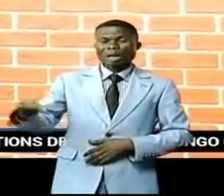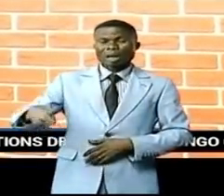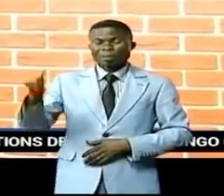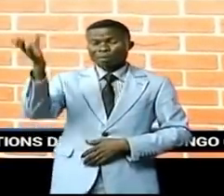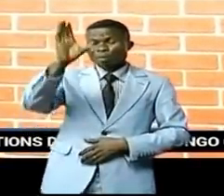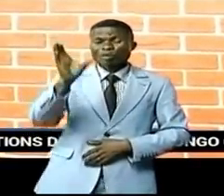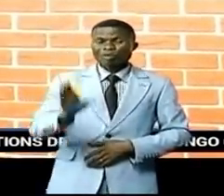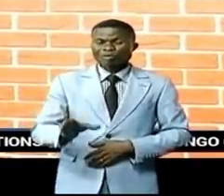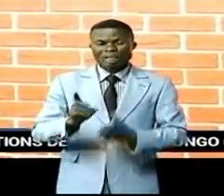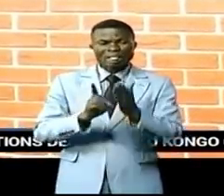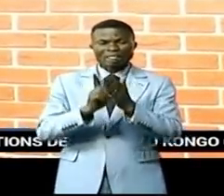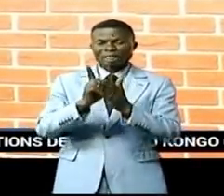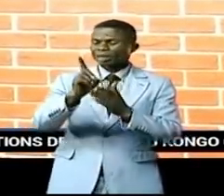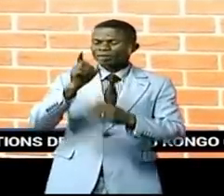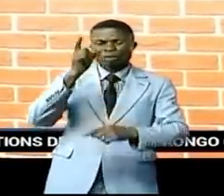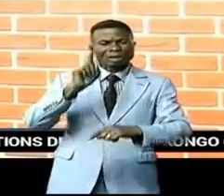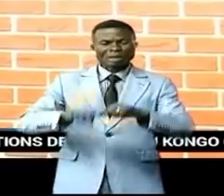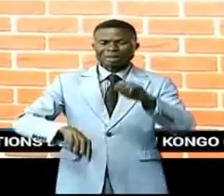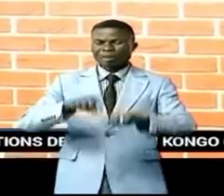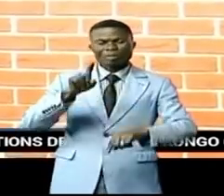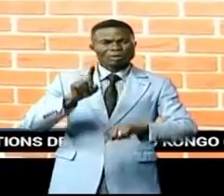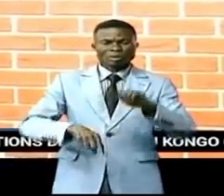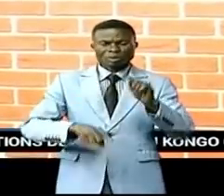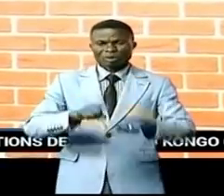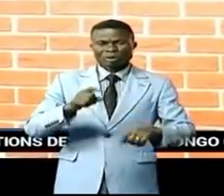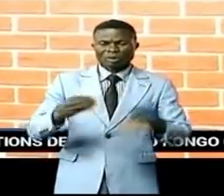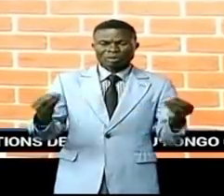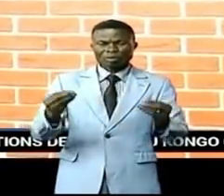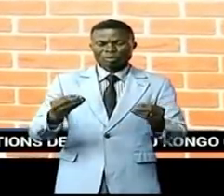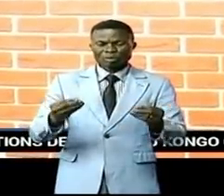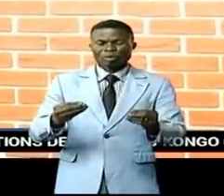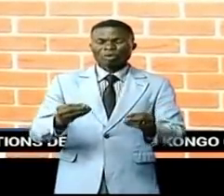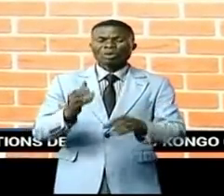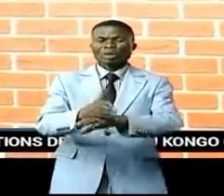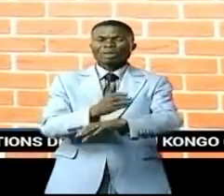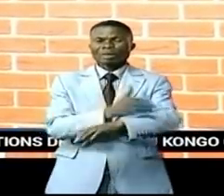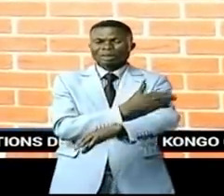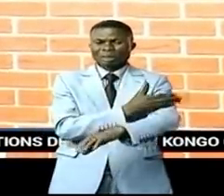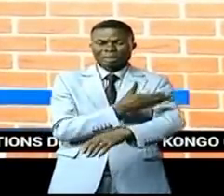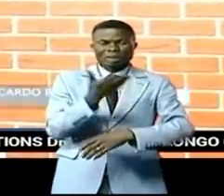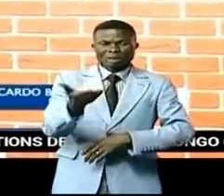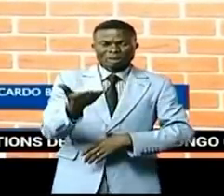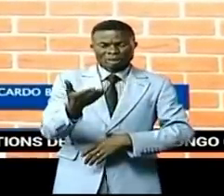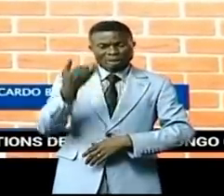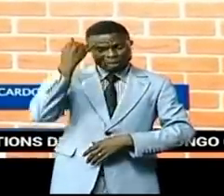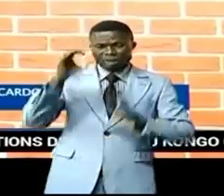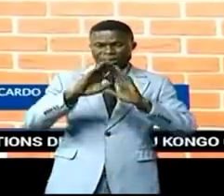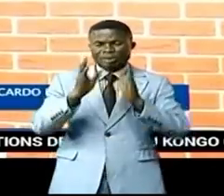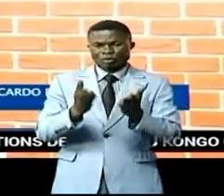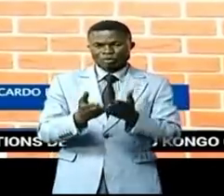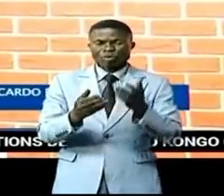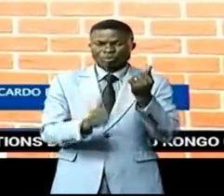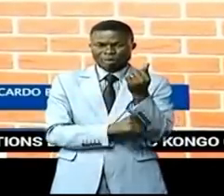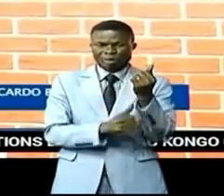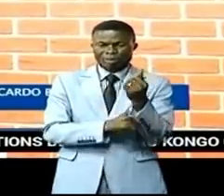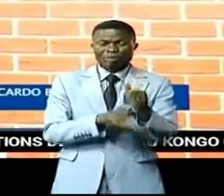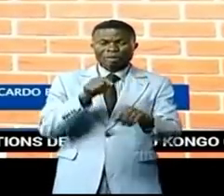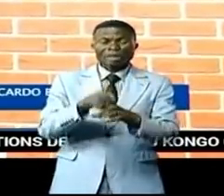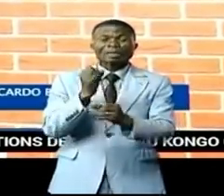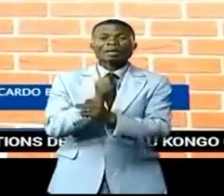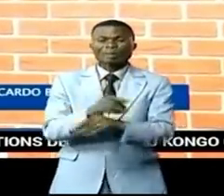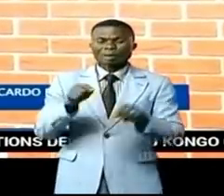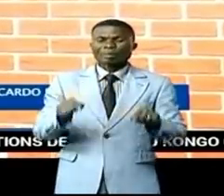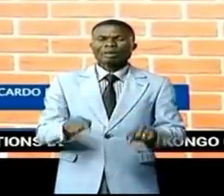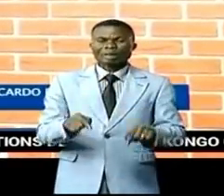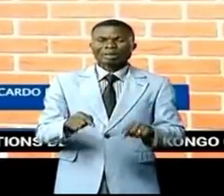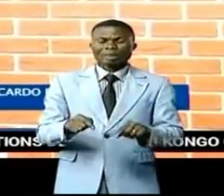Congo central ne fera rien dans le sens de promouvoir les développements que nous attendons tous. Il est temps donc